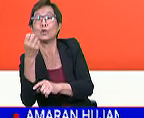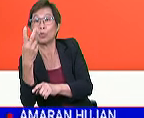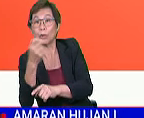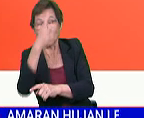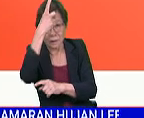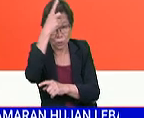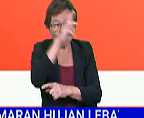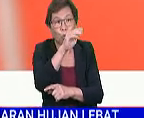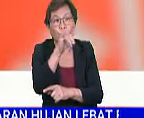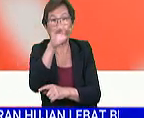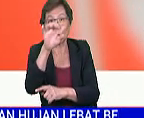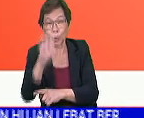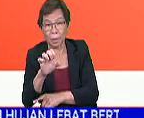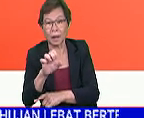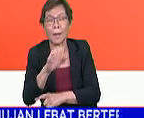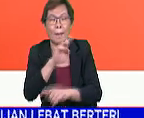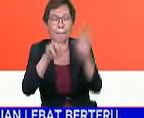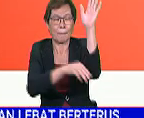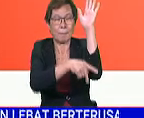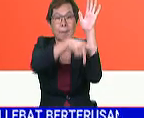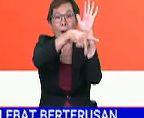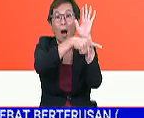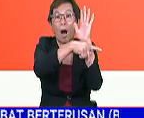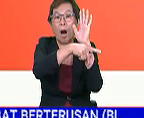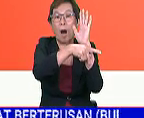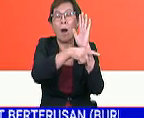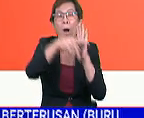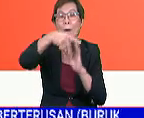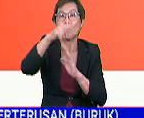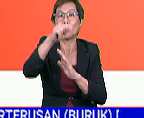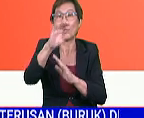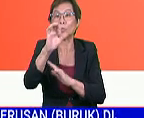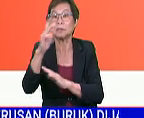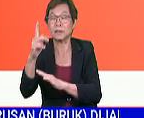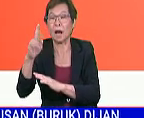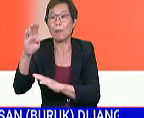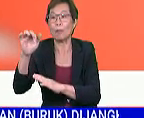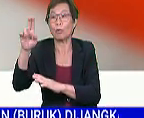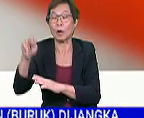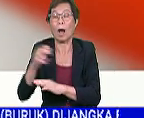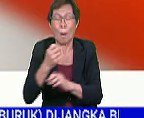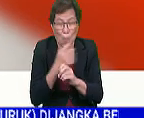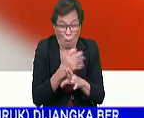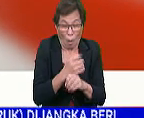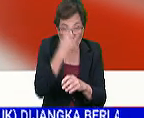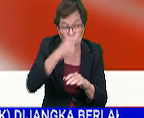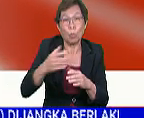Datuk Willy yang juga ahli parlimen Puncak Borneo berazam akan terus bekerja kuat untuk membawa lebih banyak projek berskala besar khas